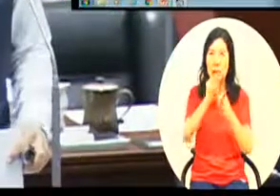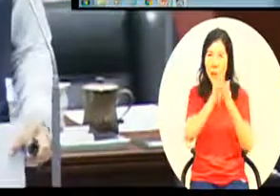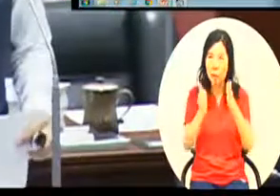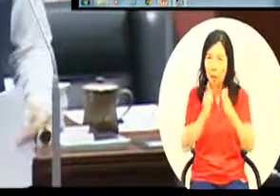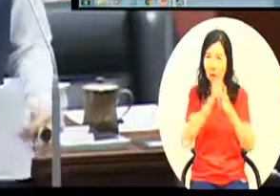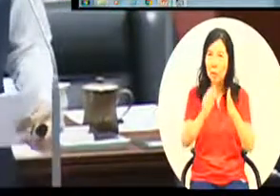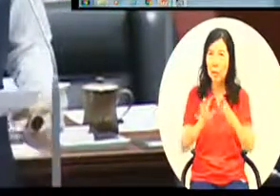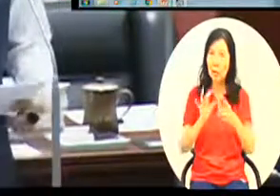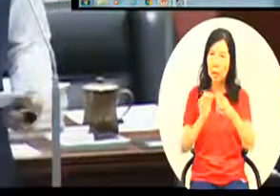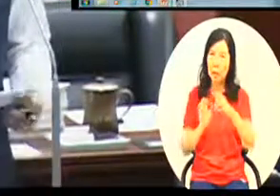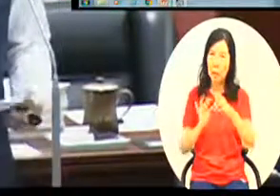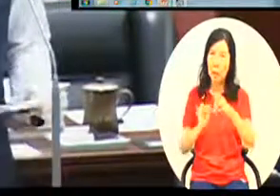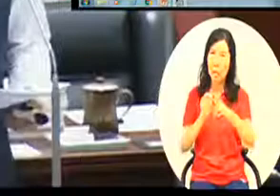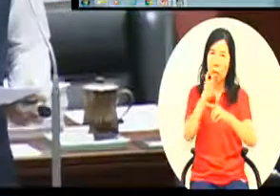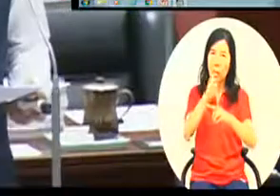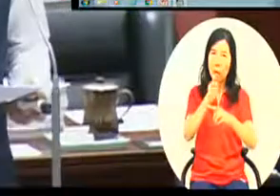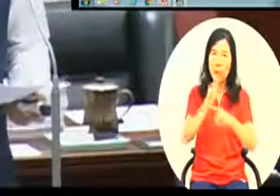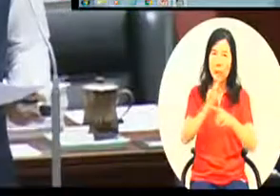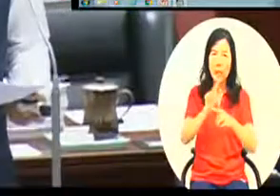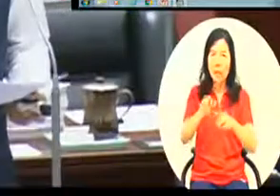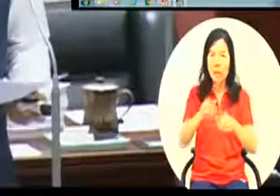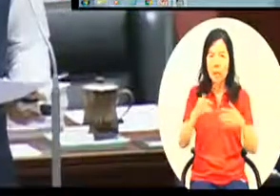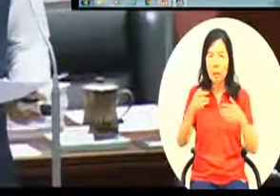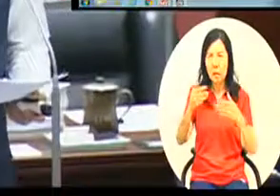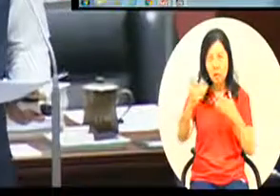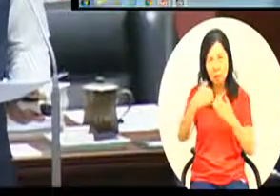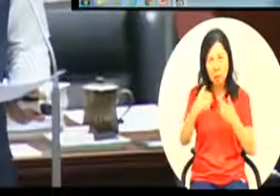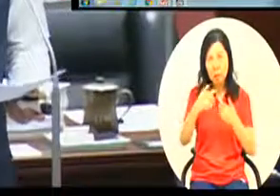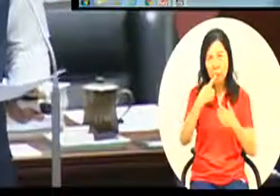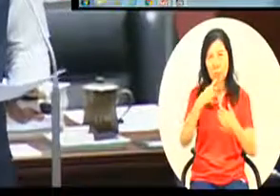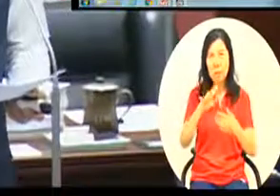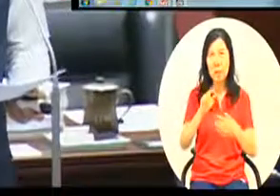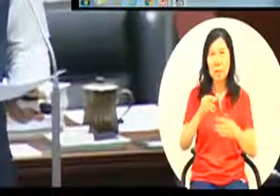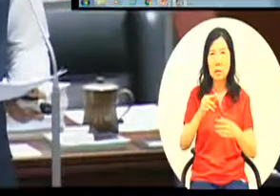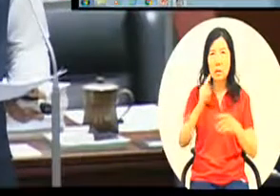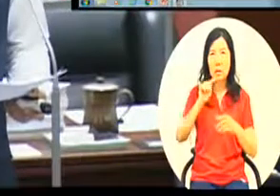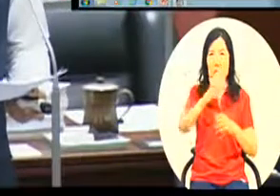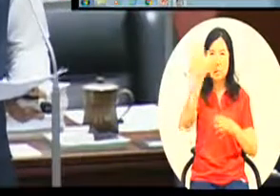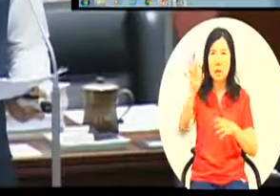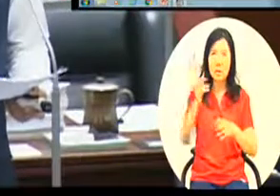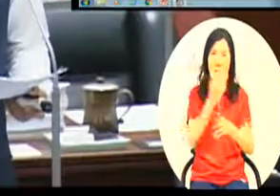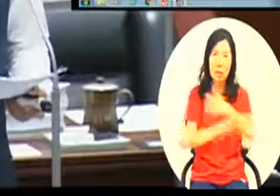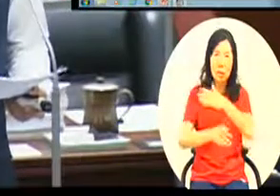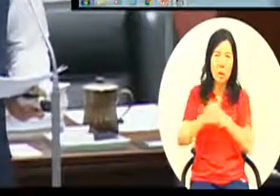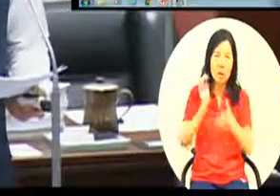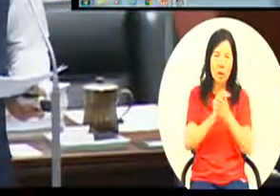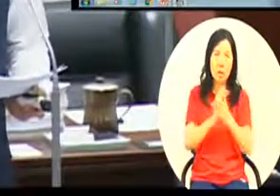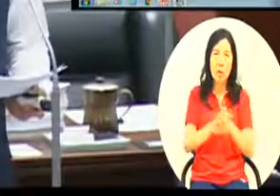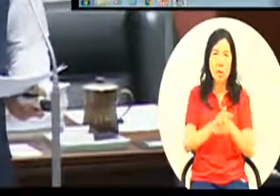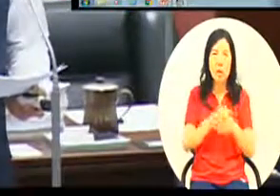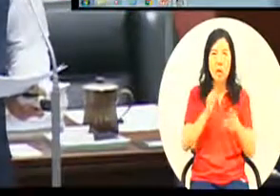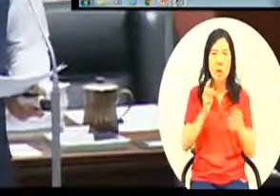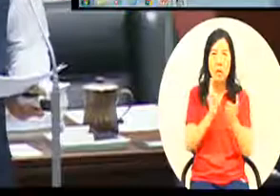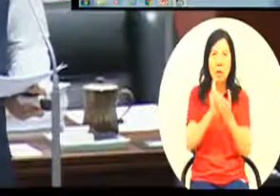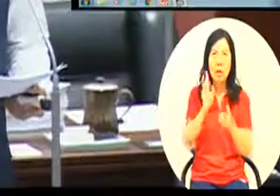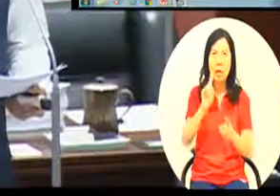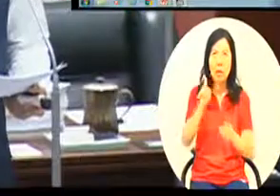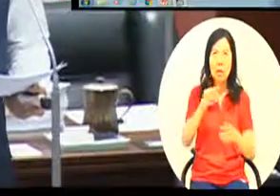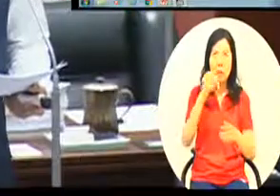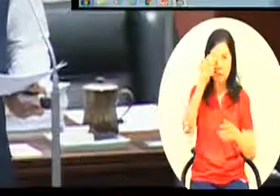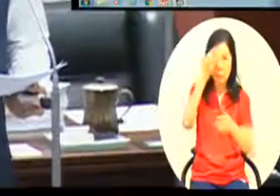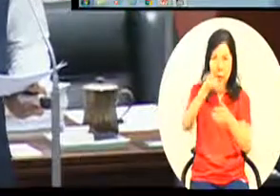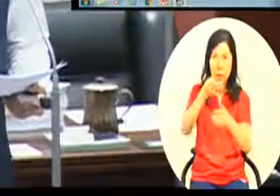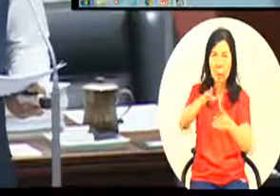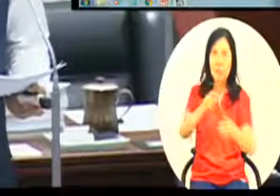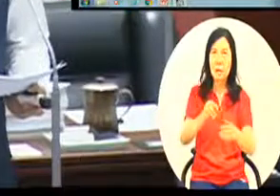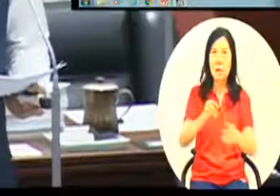50%的几率这样子的被对待，而您一天可能不知道载到几个身心障碍的朋友。我今天只是请您把车离人